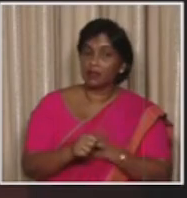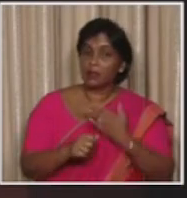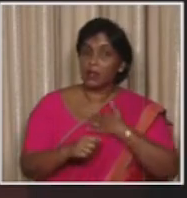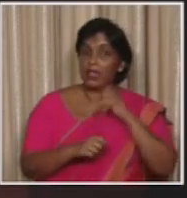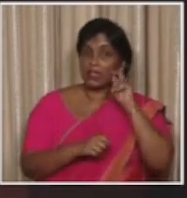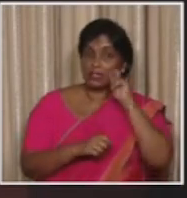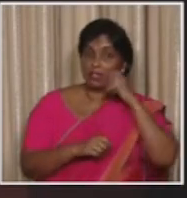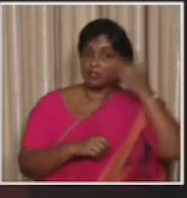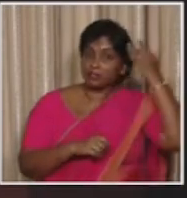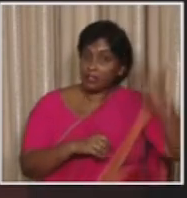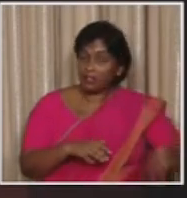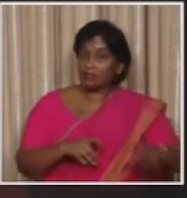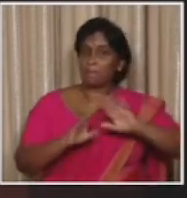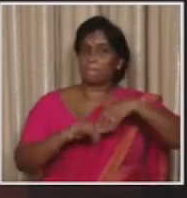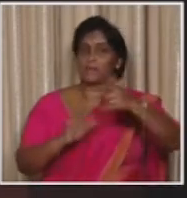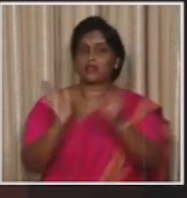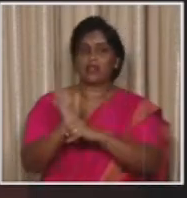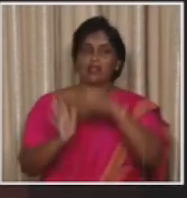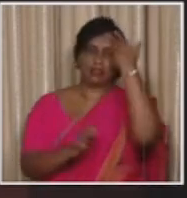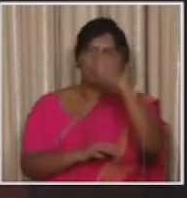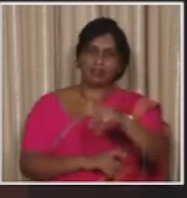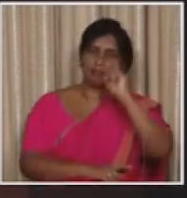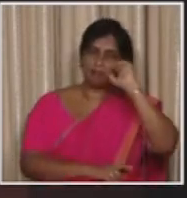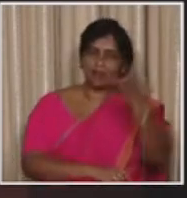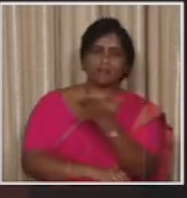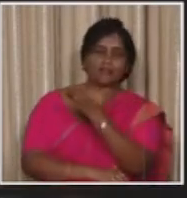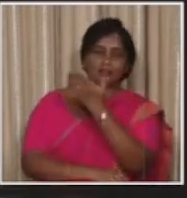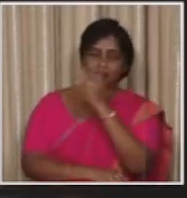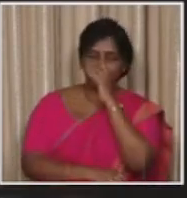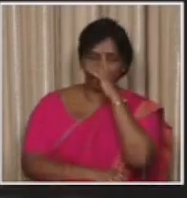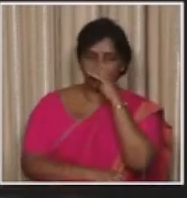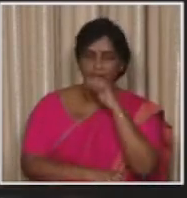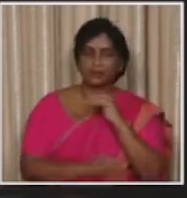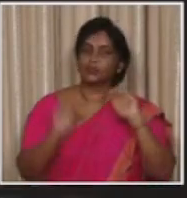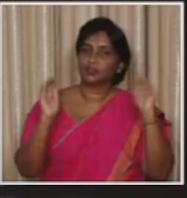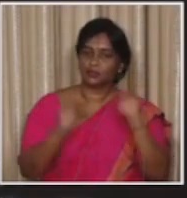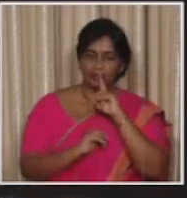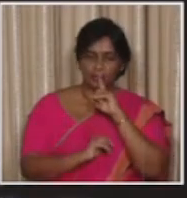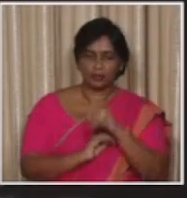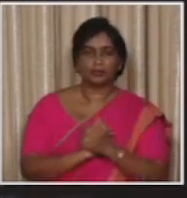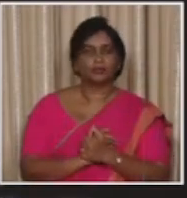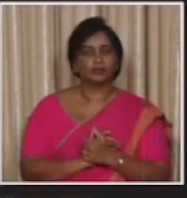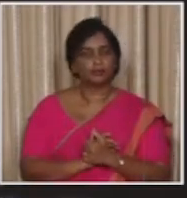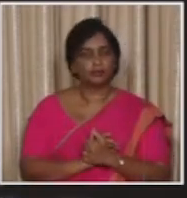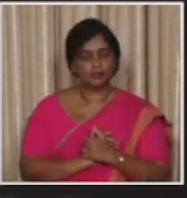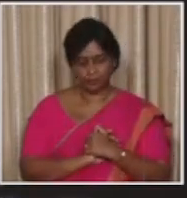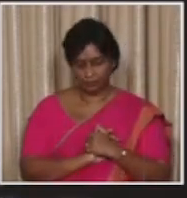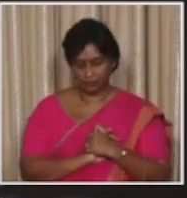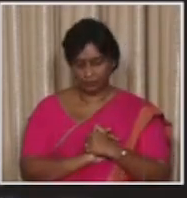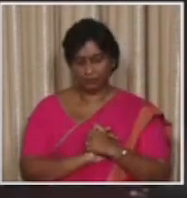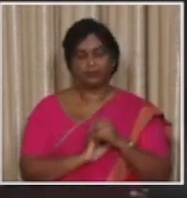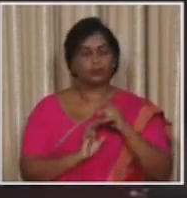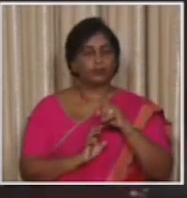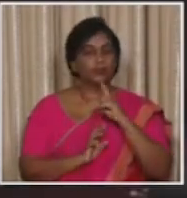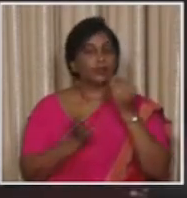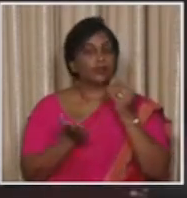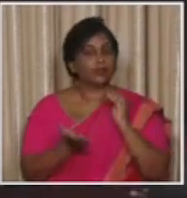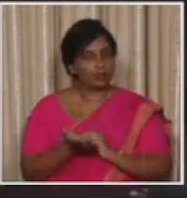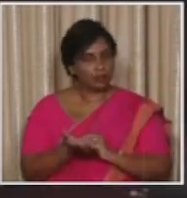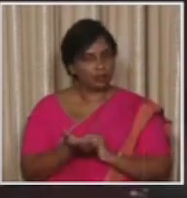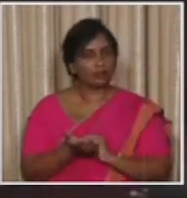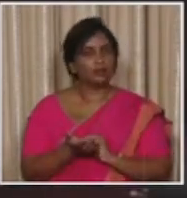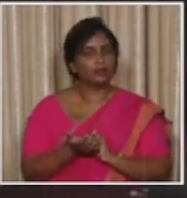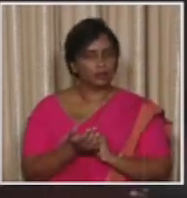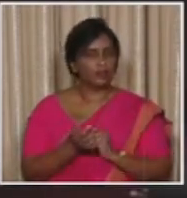අබහලෙන් පස්සේ. ඒකවත් දන්නේ නැති මිනිස්සෙක්. සයන් සේවන්සේ මැතිතුමා කෙටියෙන් කියන්න. Honorable leader of the opposition, once again I request you to